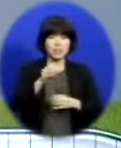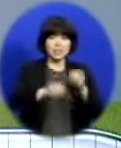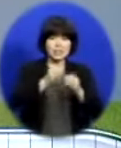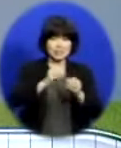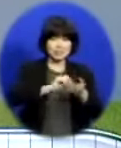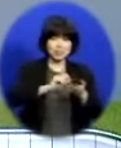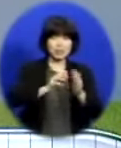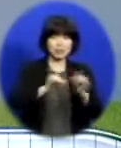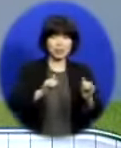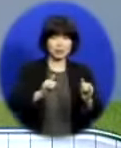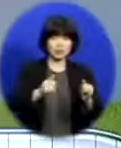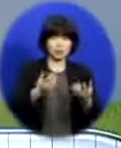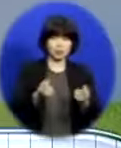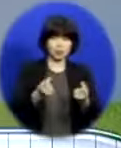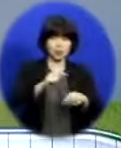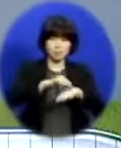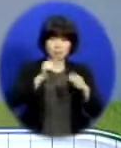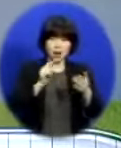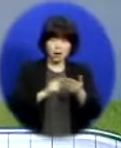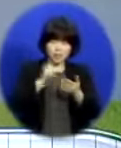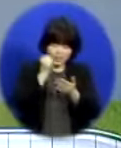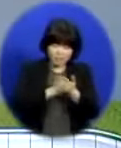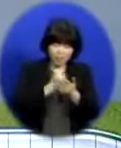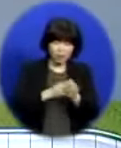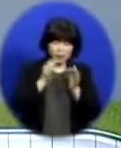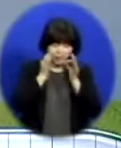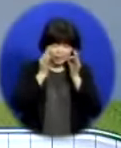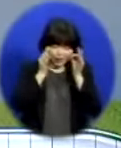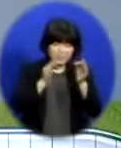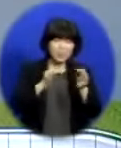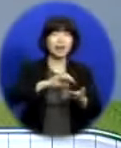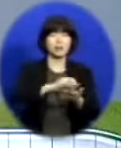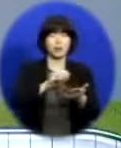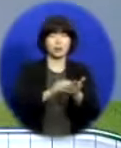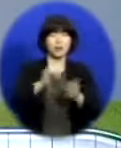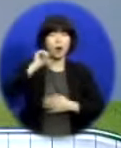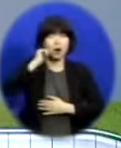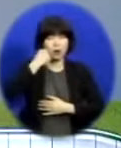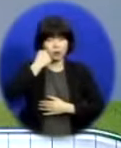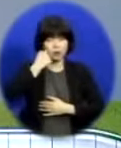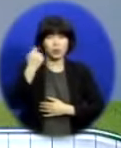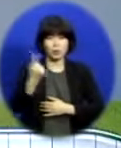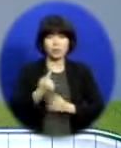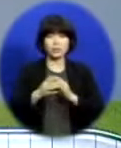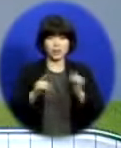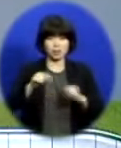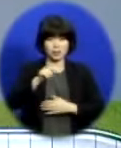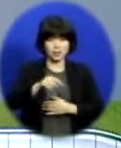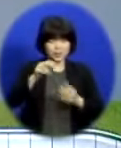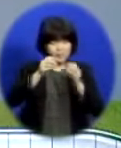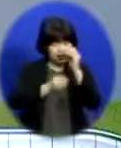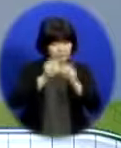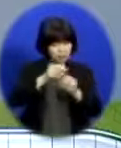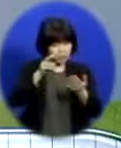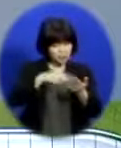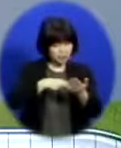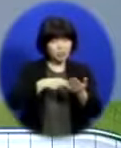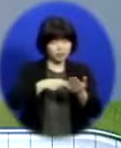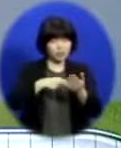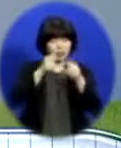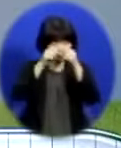마음이 정말 안타깝고 간절할만큼 어려움이 온 사람은 아마이 시편을 읽으면서 어